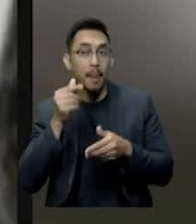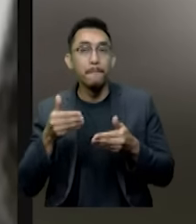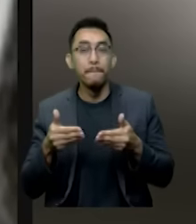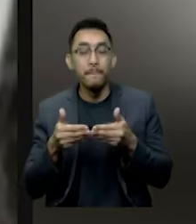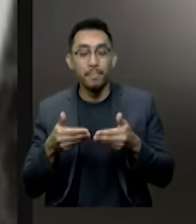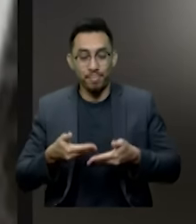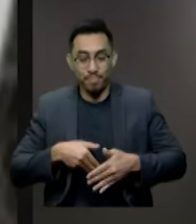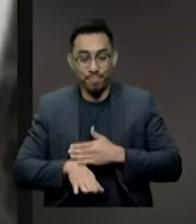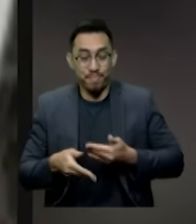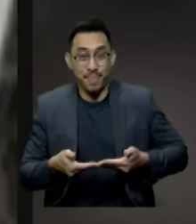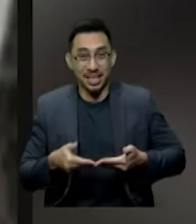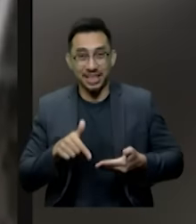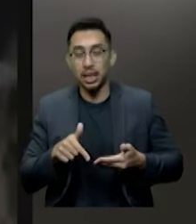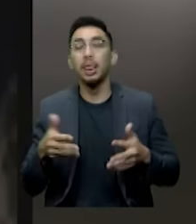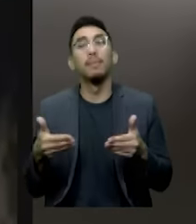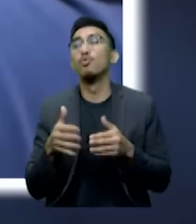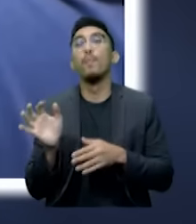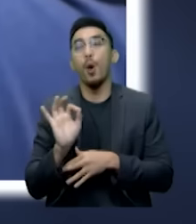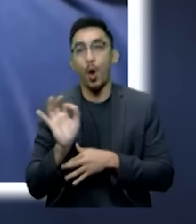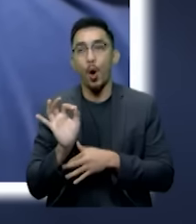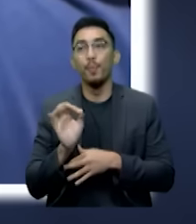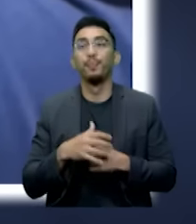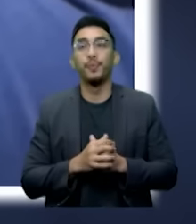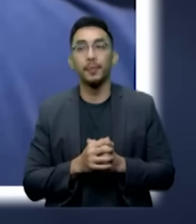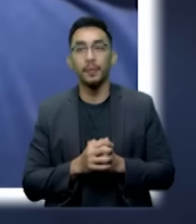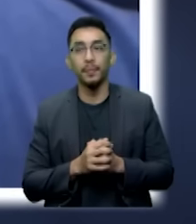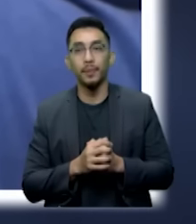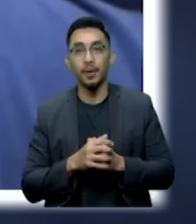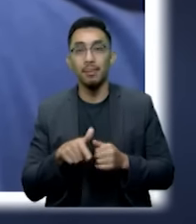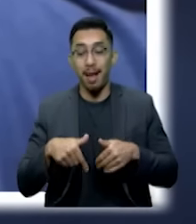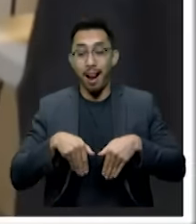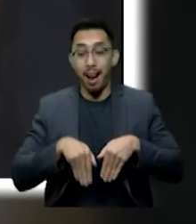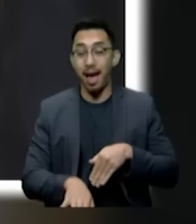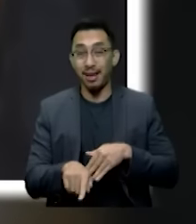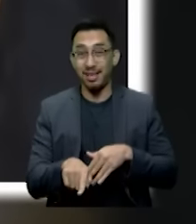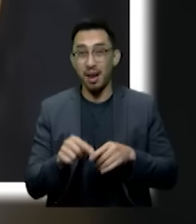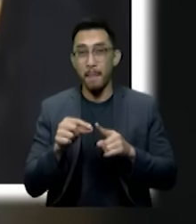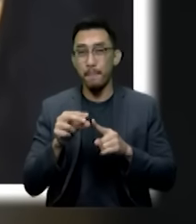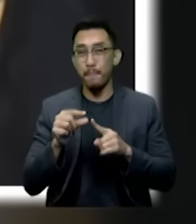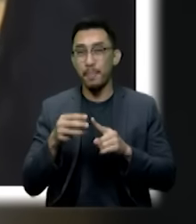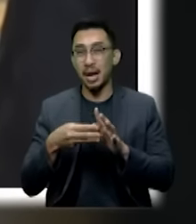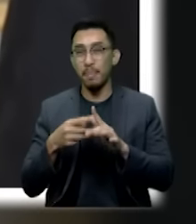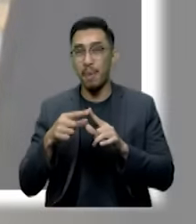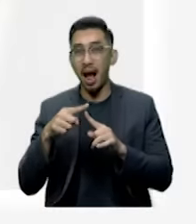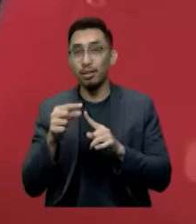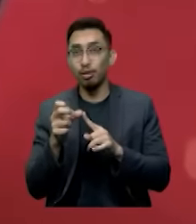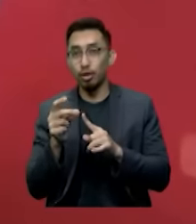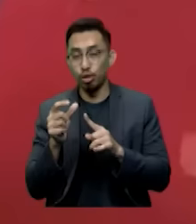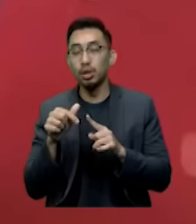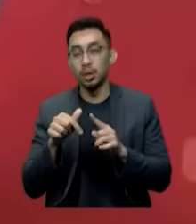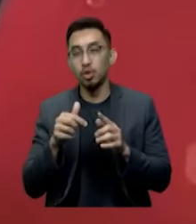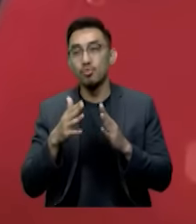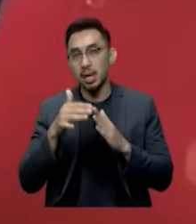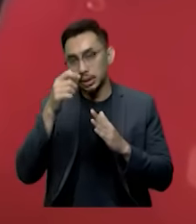yang dilahirkan dalam kondisi prematur kini masih dirawat di Rumah Sakit Bayangkara Brimob, Kelapa II, Kota Depok. Lengkap